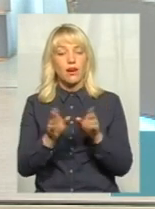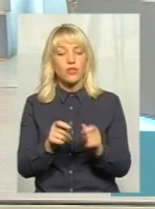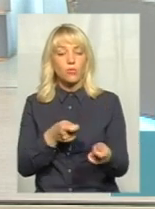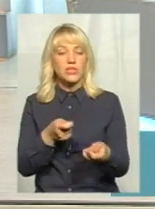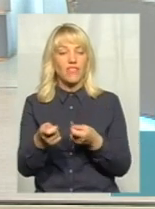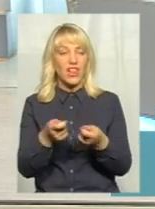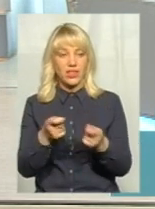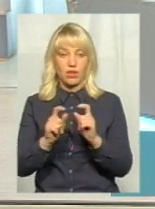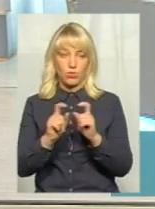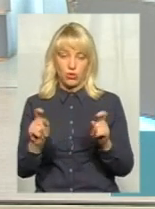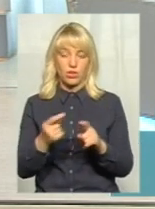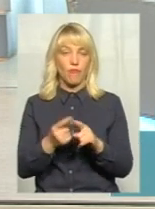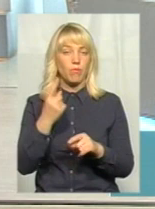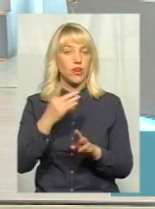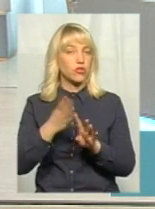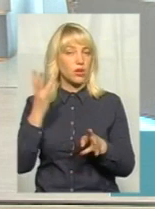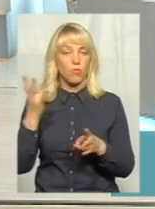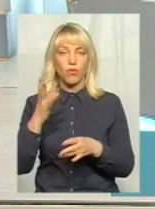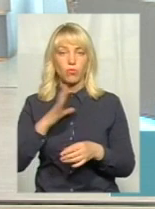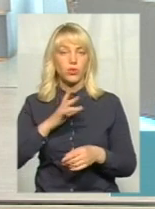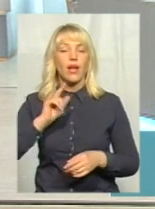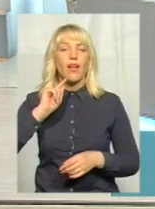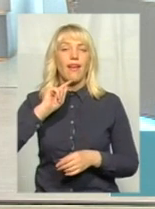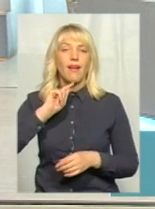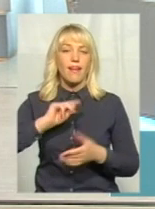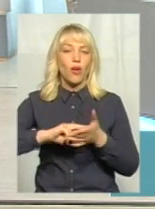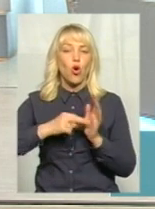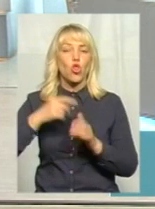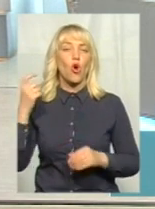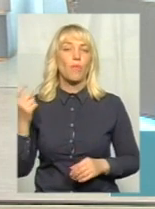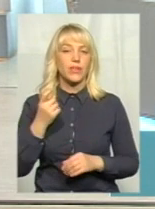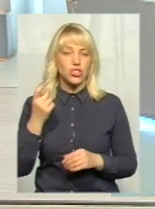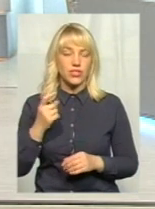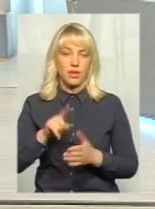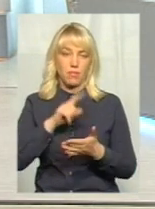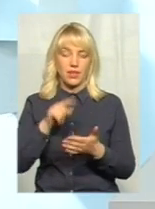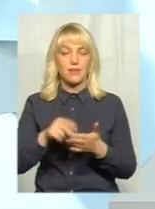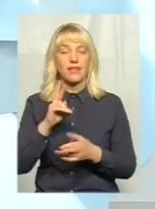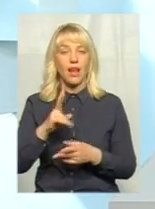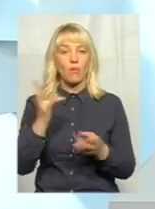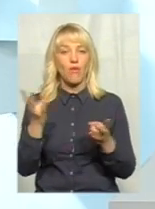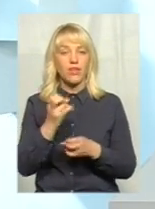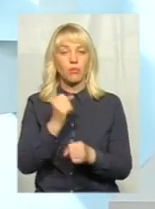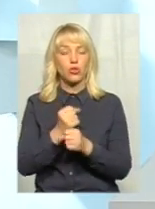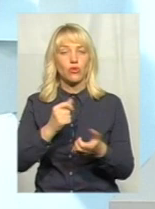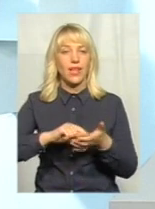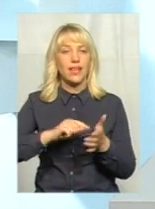Це має бути в першу чергу економічні питання вирішені. Тобто, як має економіка працювати? Коли економіка працює? У нас же ще,